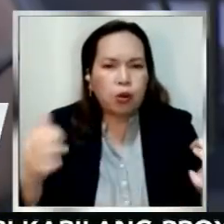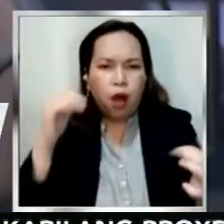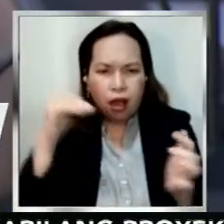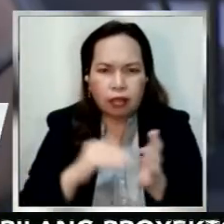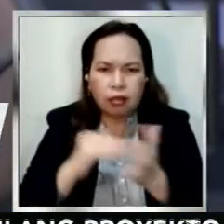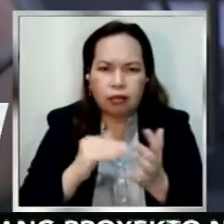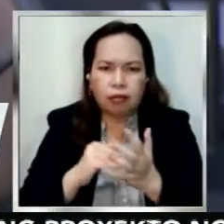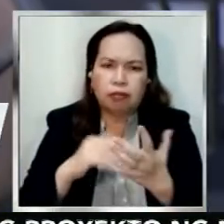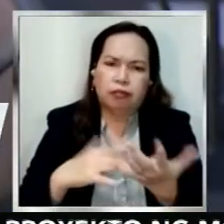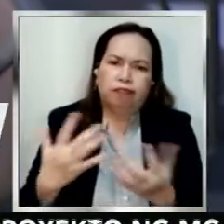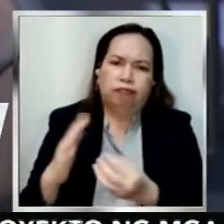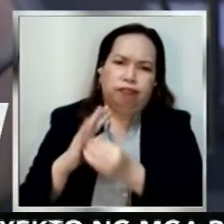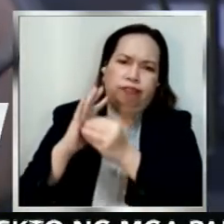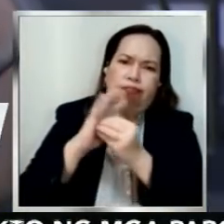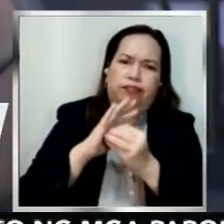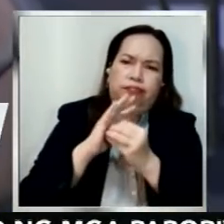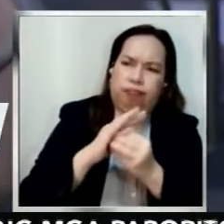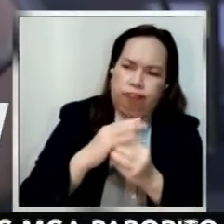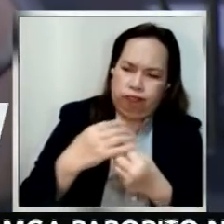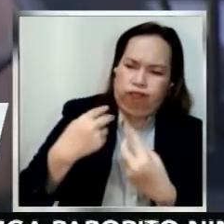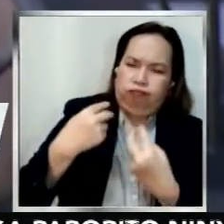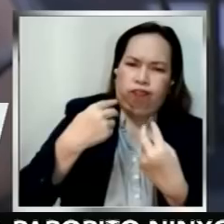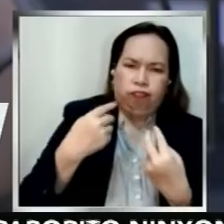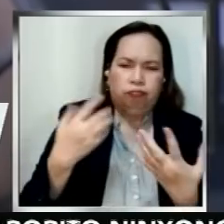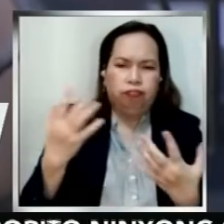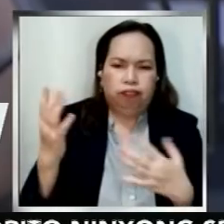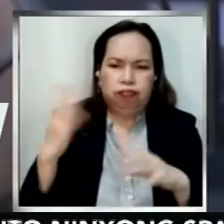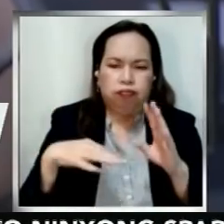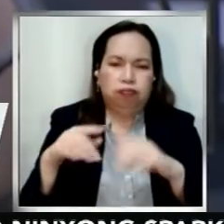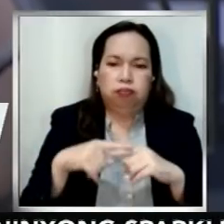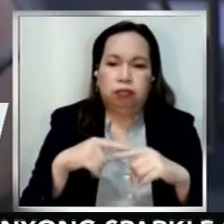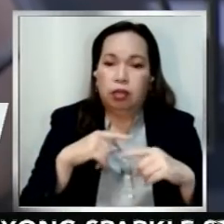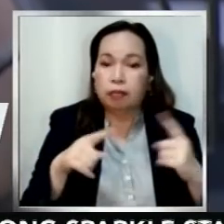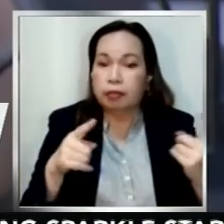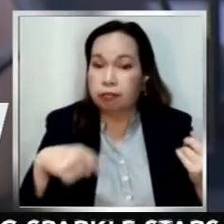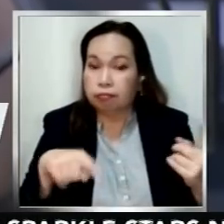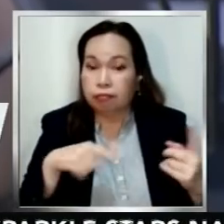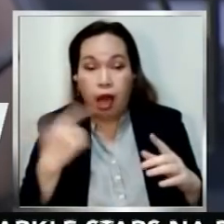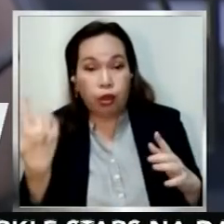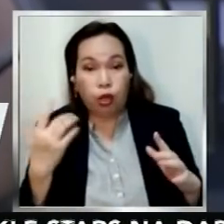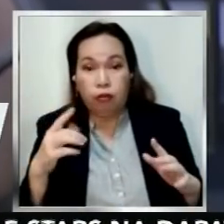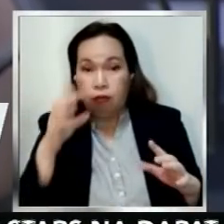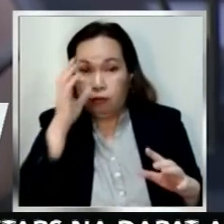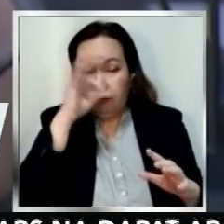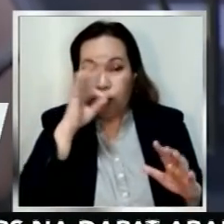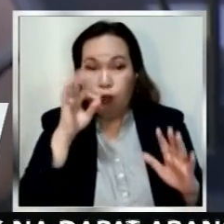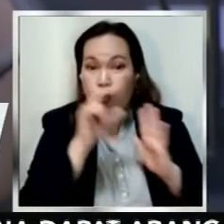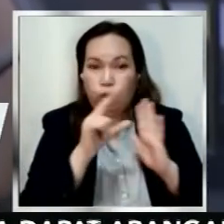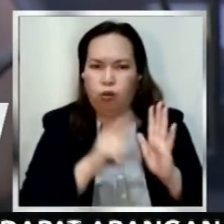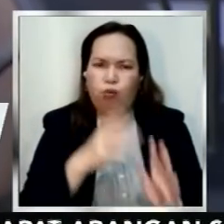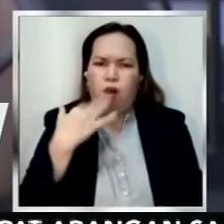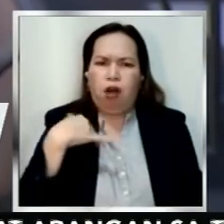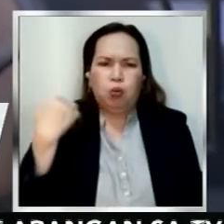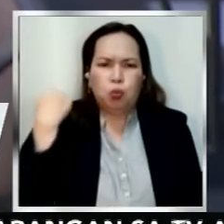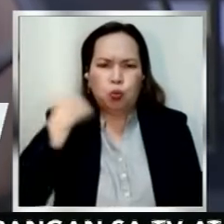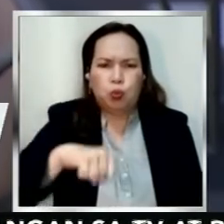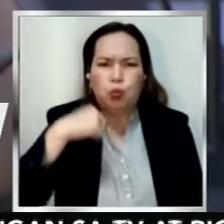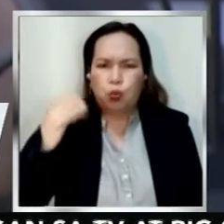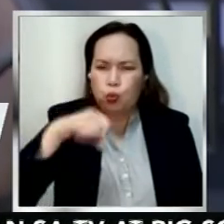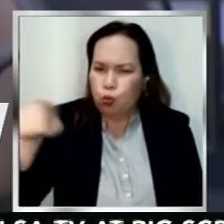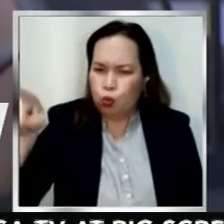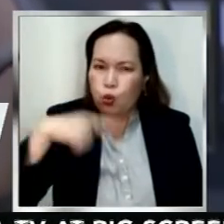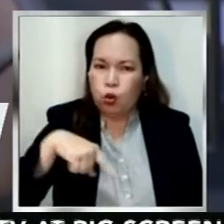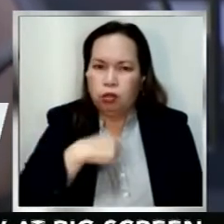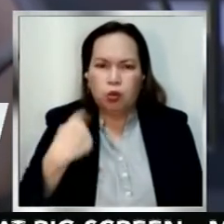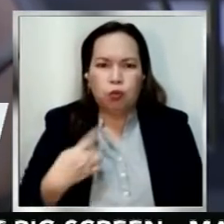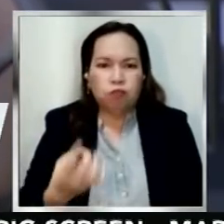nangyari, kinundin na ng ilang mambabatas. Reckless at irresponsable ito ayon kay Senador Risa Ontiveros. Pagpapakitaan niya ng kawalan ng respeto ng